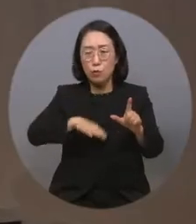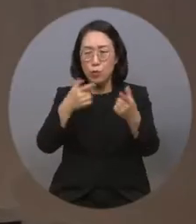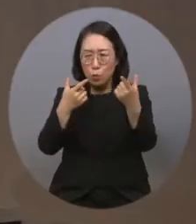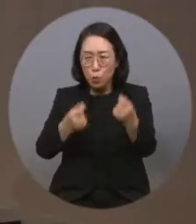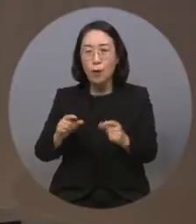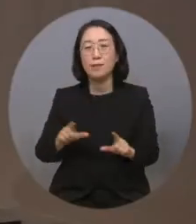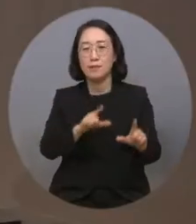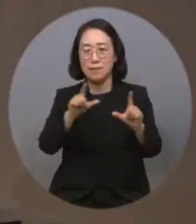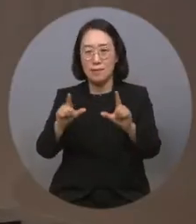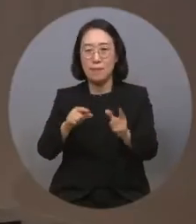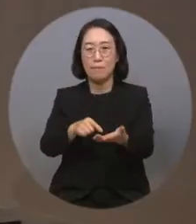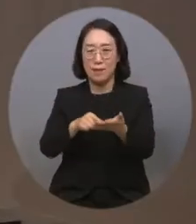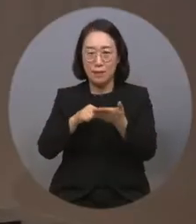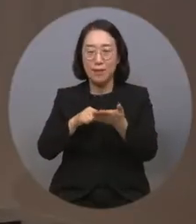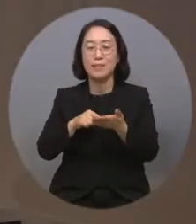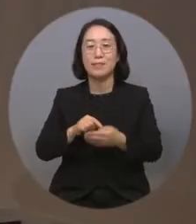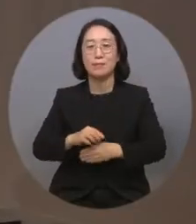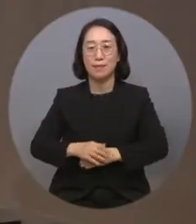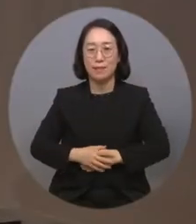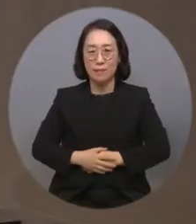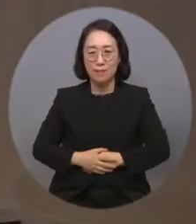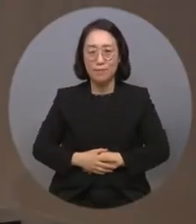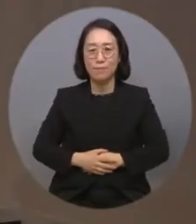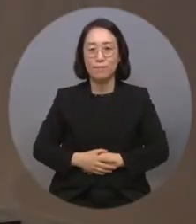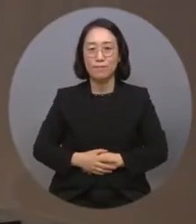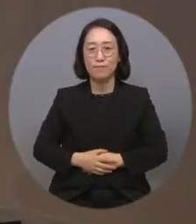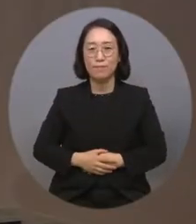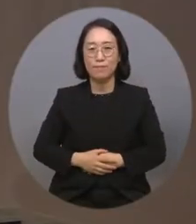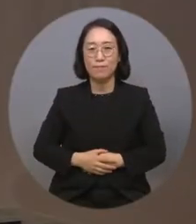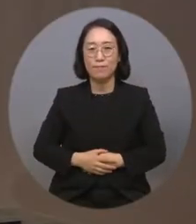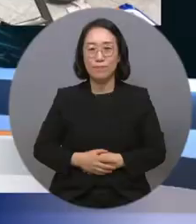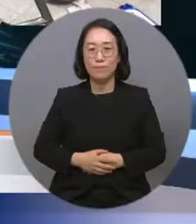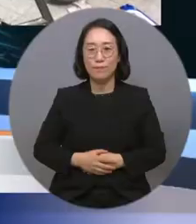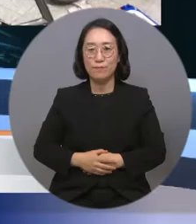녹아있습니다. 복지TV 경기방송 정선입니다.